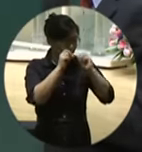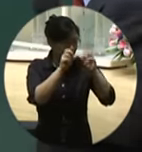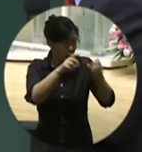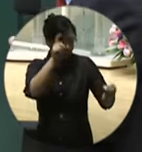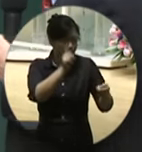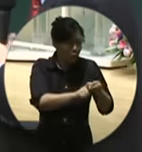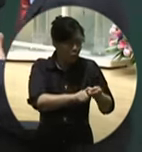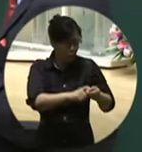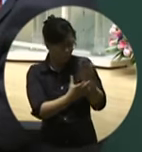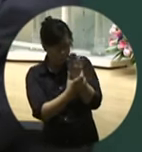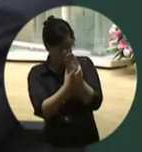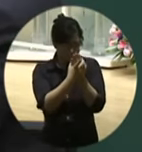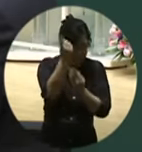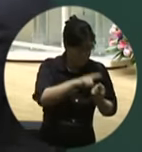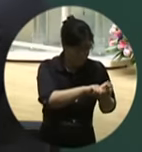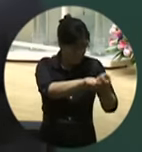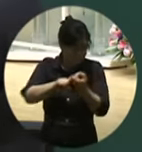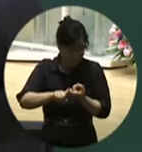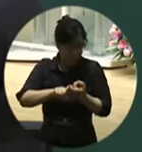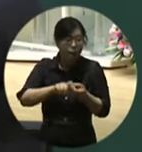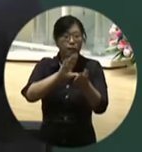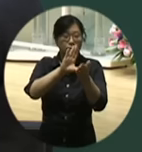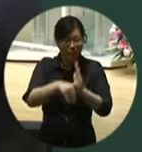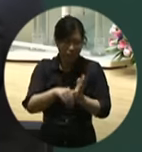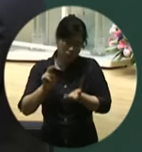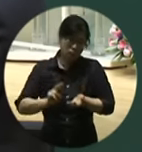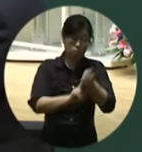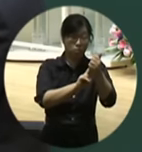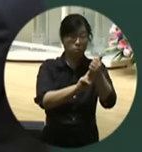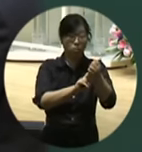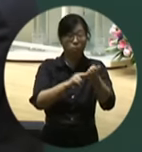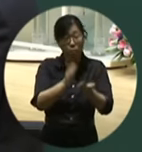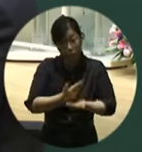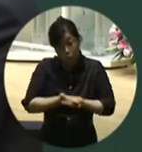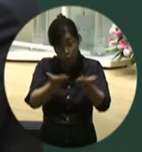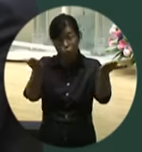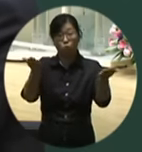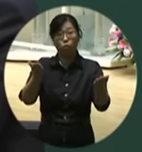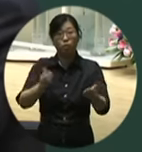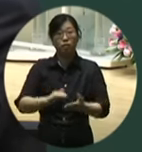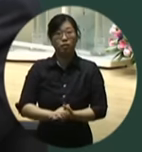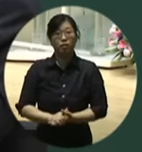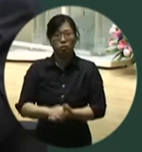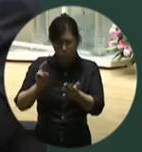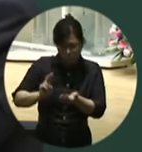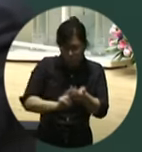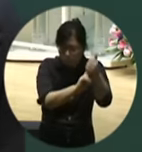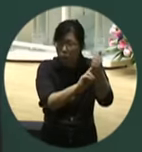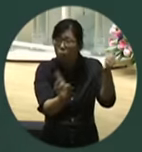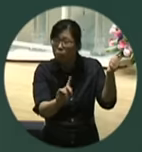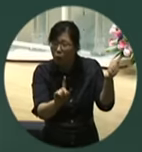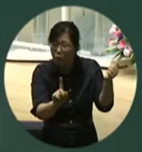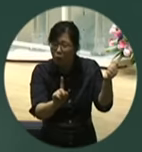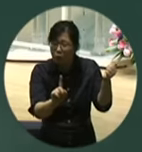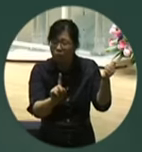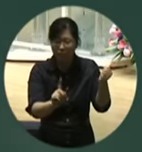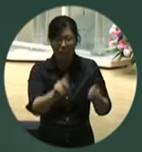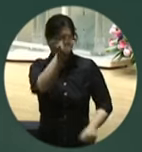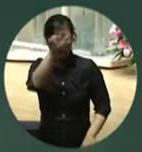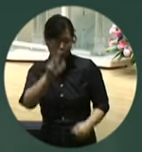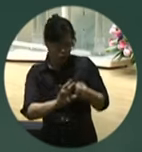the entire congregation truly form oneness, then God will give you a miracle. 기적이 뭡니까? What is a miracle? 전국과 전 세계 재앙이